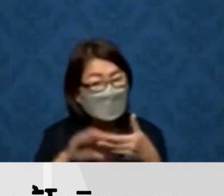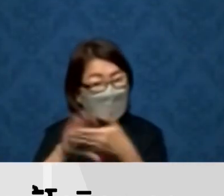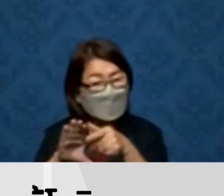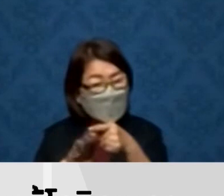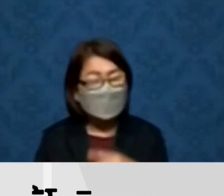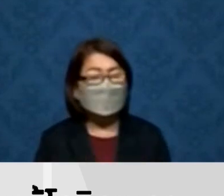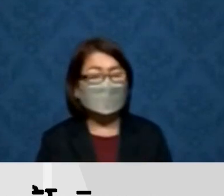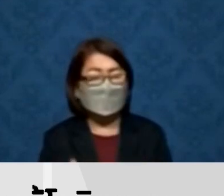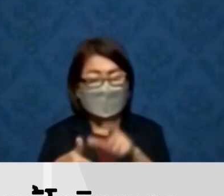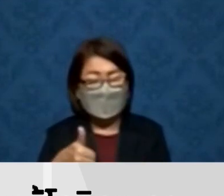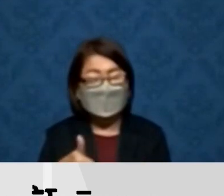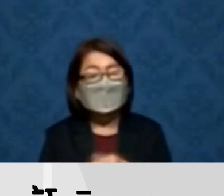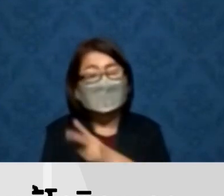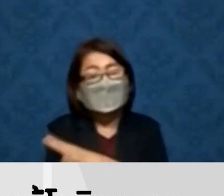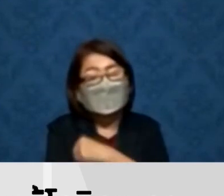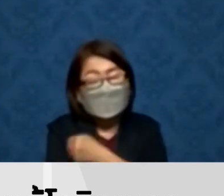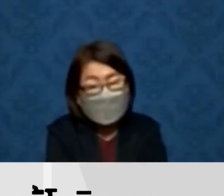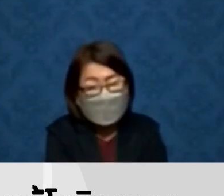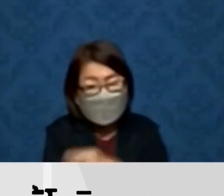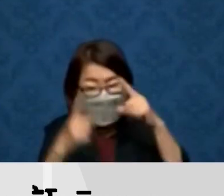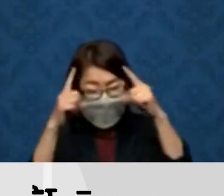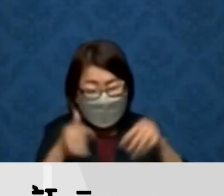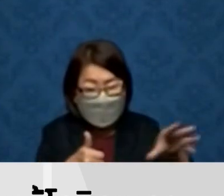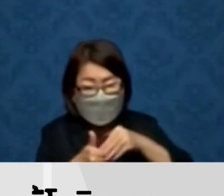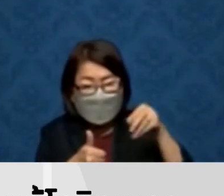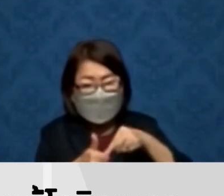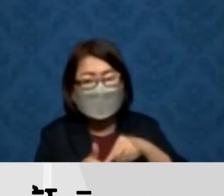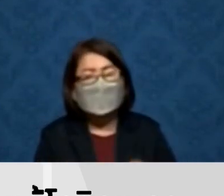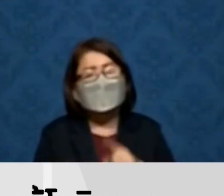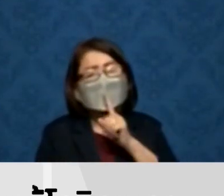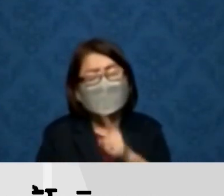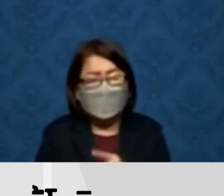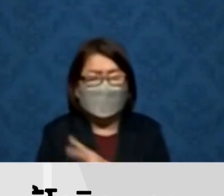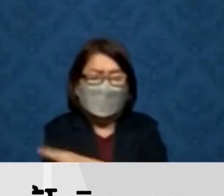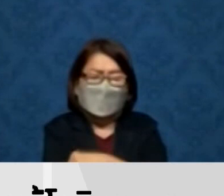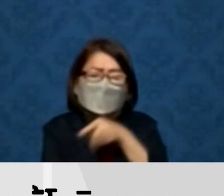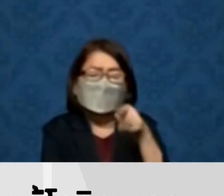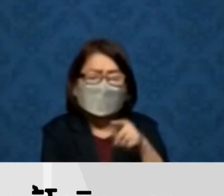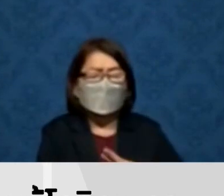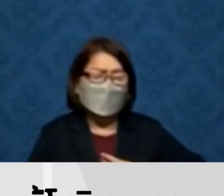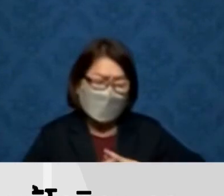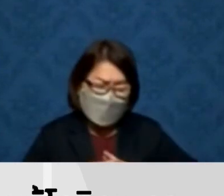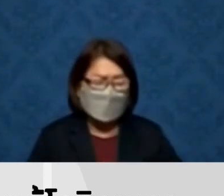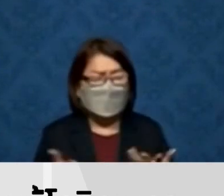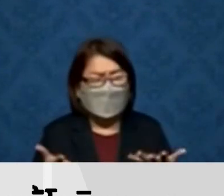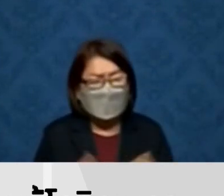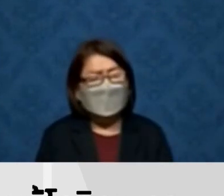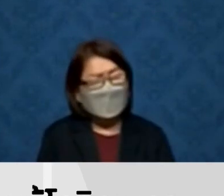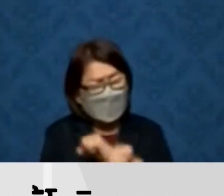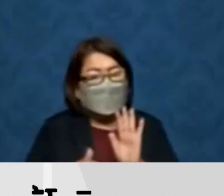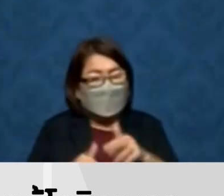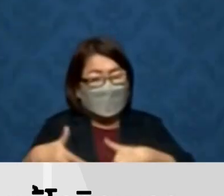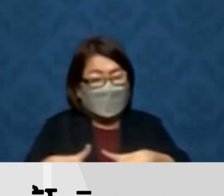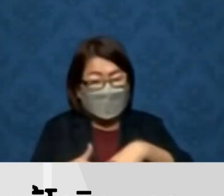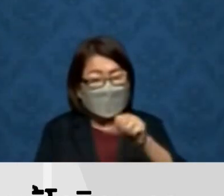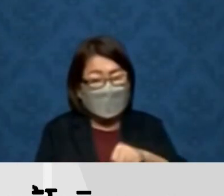ณ คือตัวเลขพวกนี้อย่าไปโกหกเลยมันจะเหลือความจริงให้ประเทศนี้ได้บ้างไหมอ่ะ มันไม่แน่หรอก มันความน่าเชื่อ